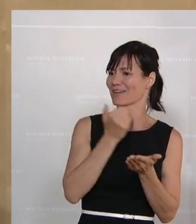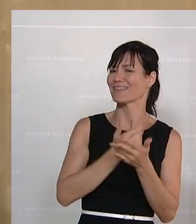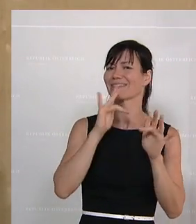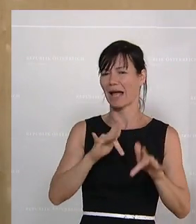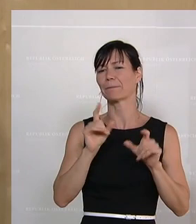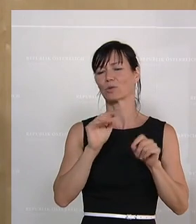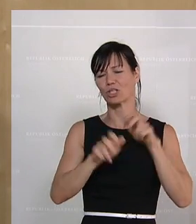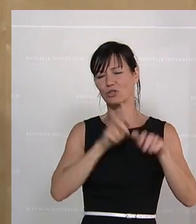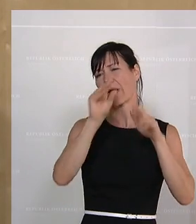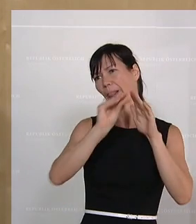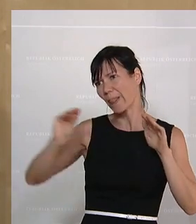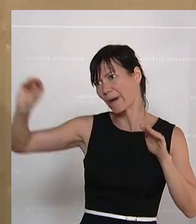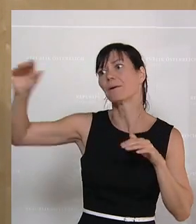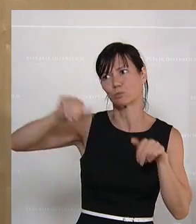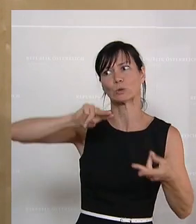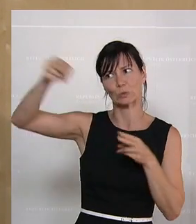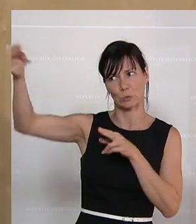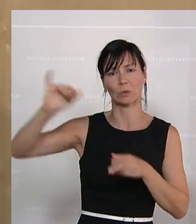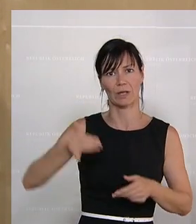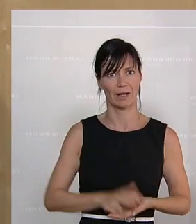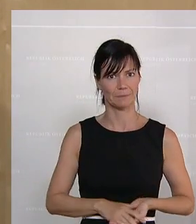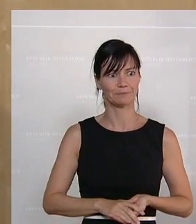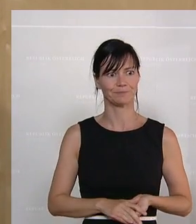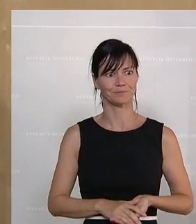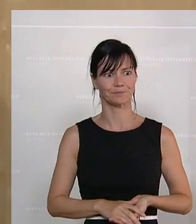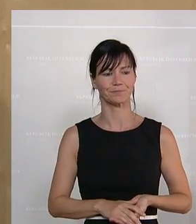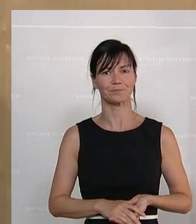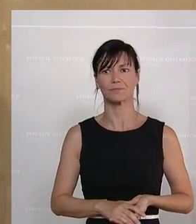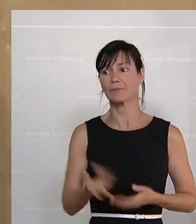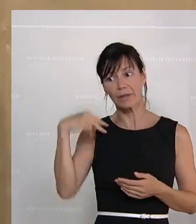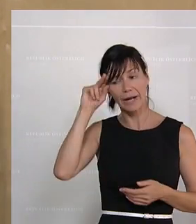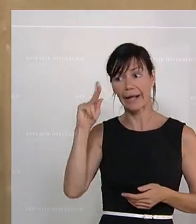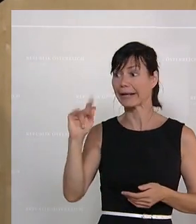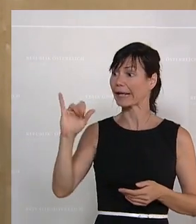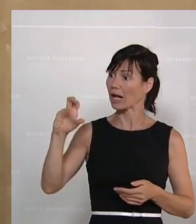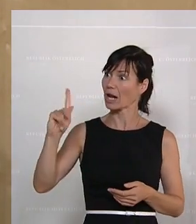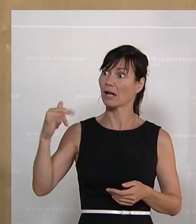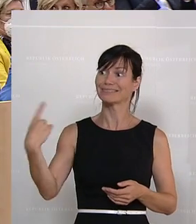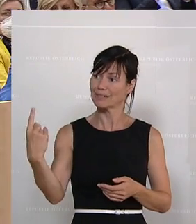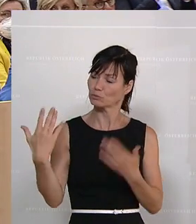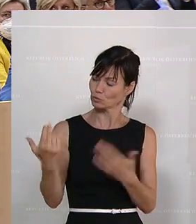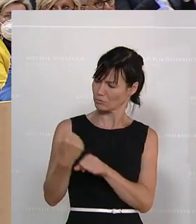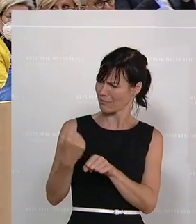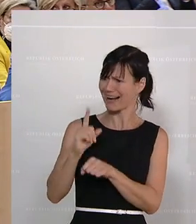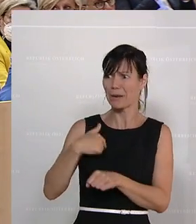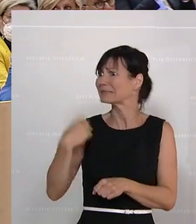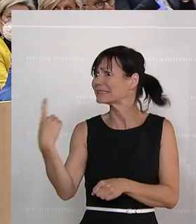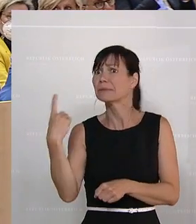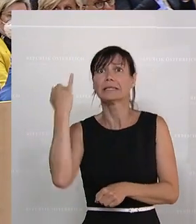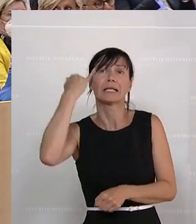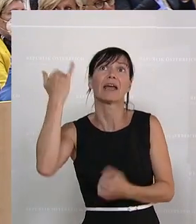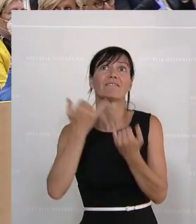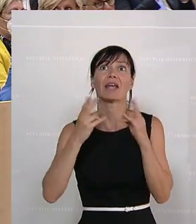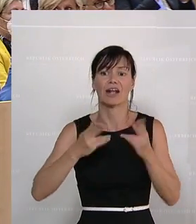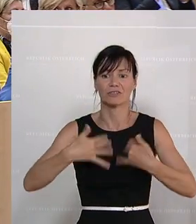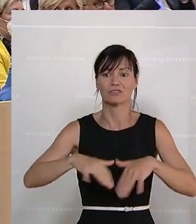davon ziehen na ja sicher sie machen sogar täglich sie haben keine idee wie sonst das schnell gehen könnte so genau so